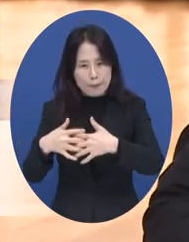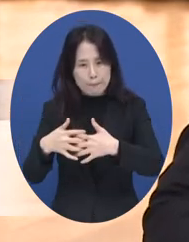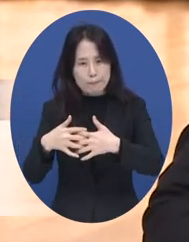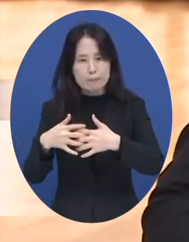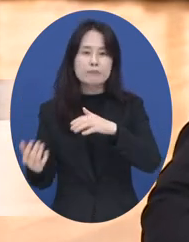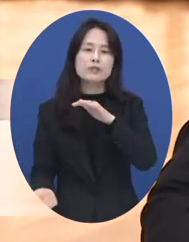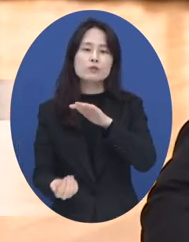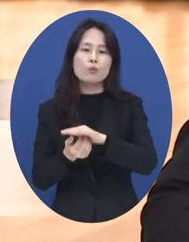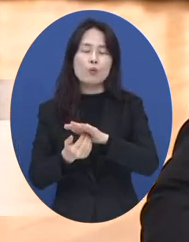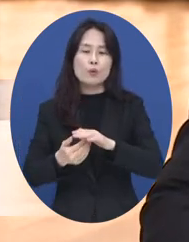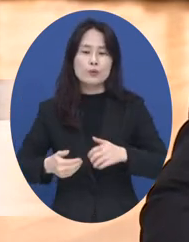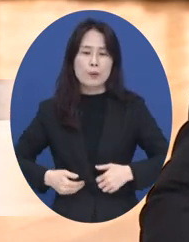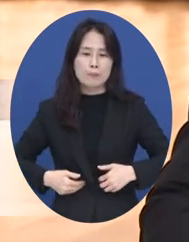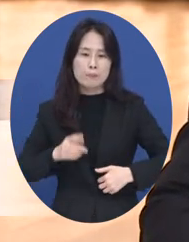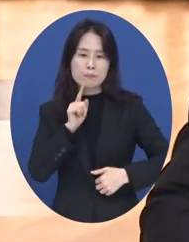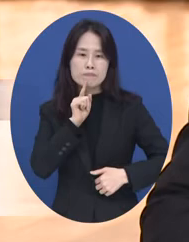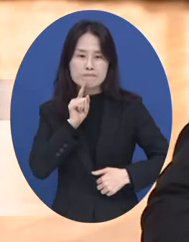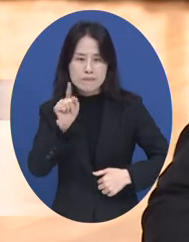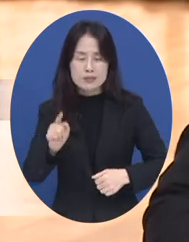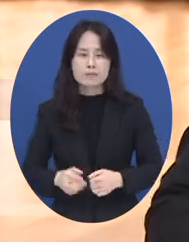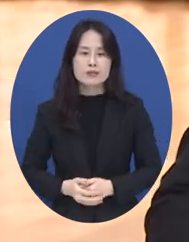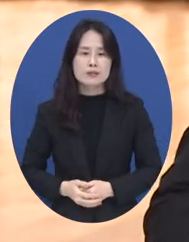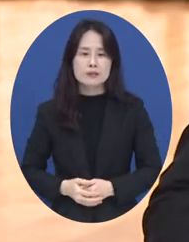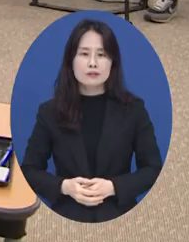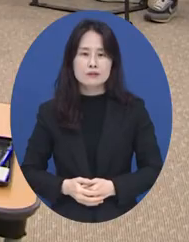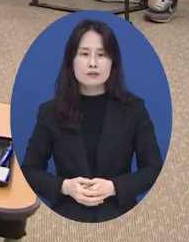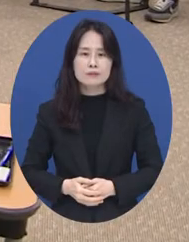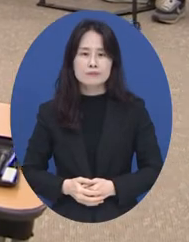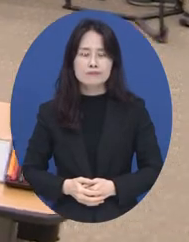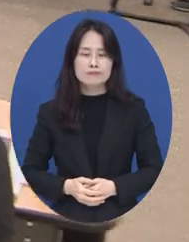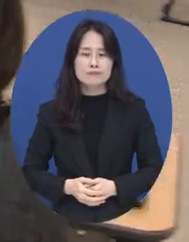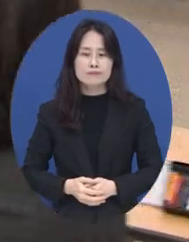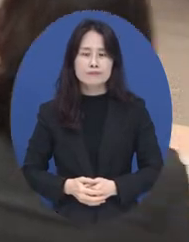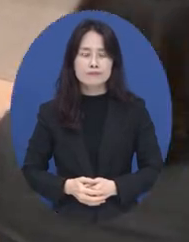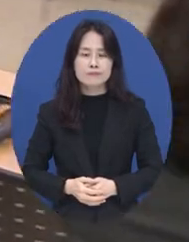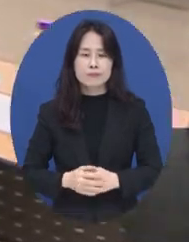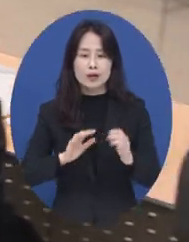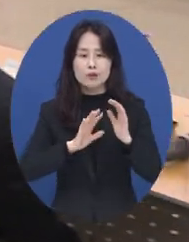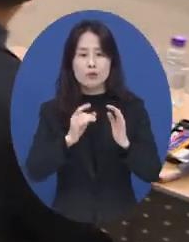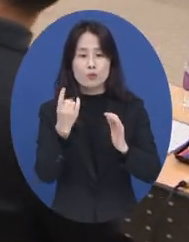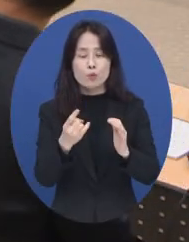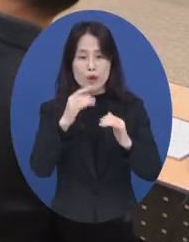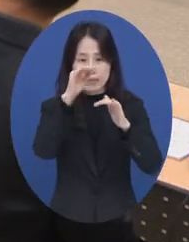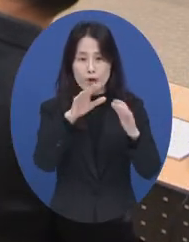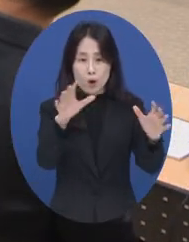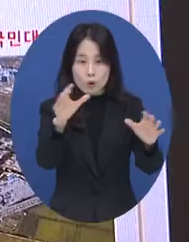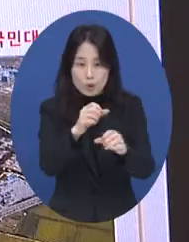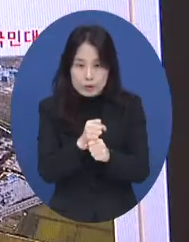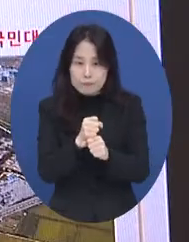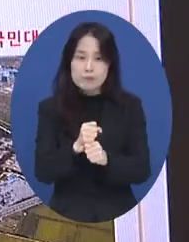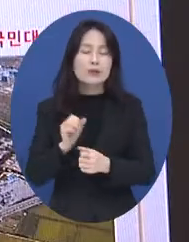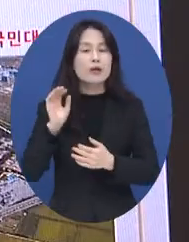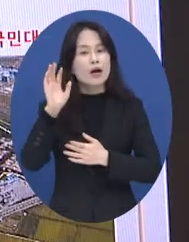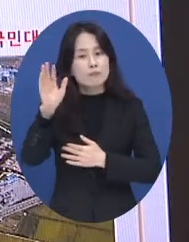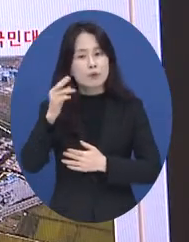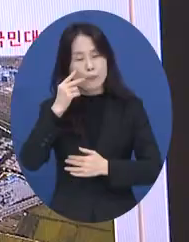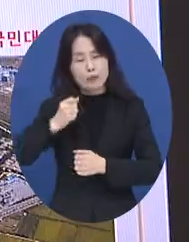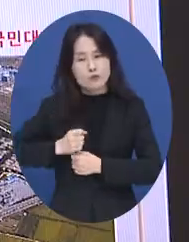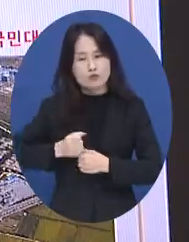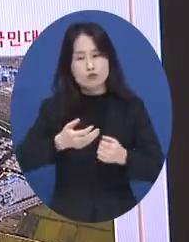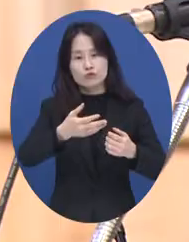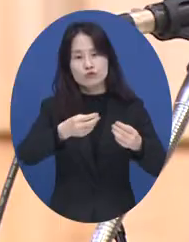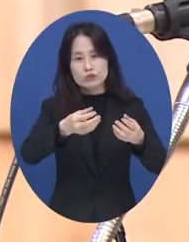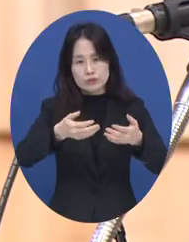대한 책임 협의가 이루어져야 된다는 것이죠. 경기도는 토론회에서 나온 의견들을 종합해 향후 미군